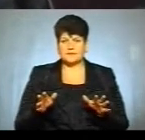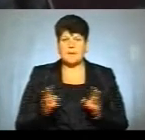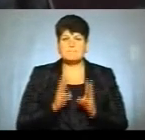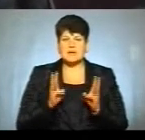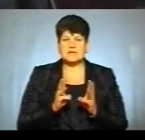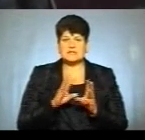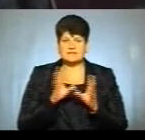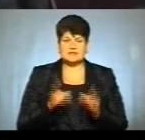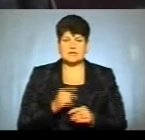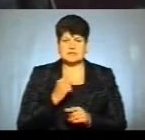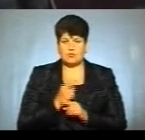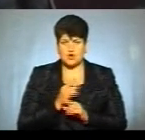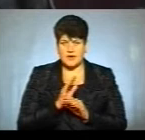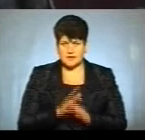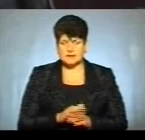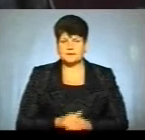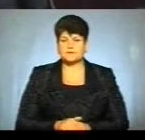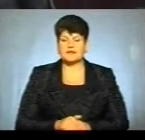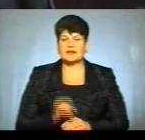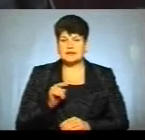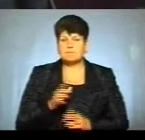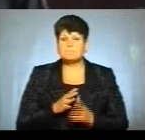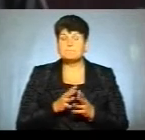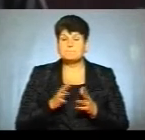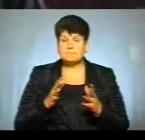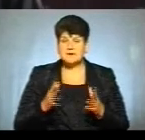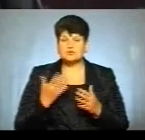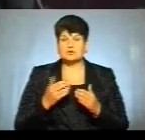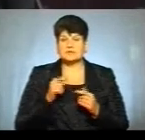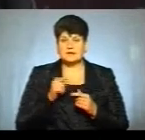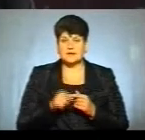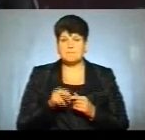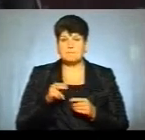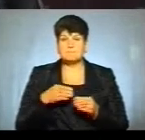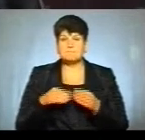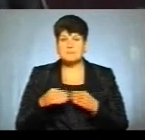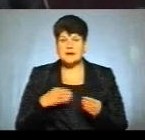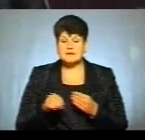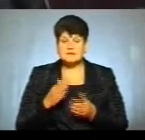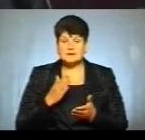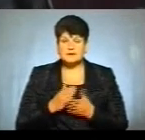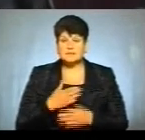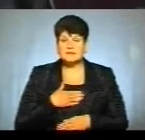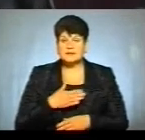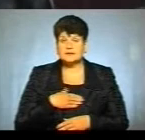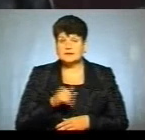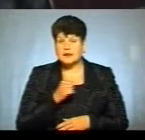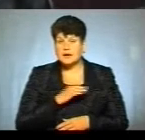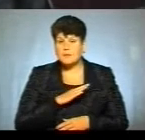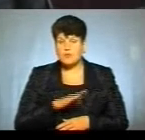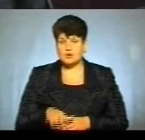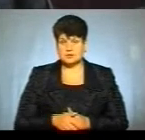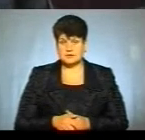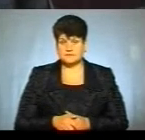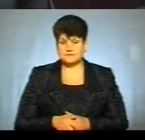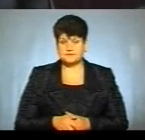взагалі забороняється. От. Тим більше, якщо там пластик ще присутній, то взагалі там вже ж не можна дихати ним. От, на